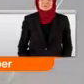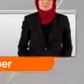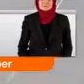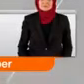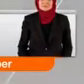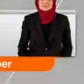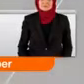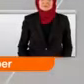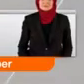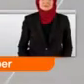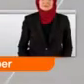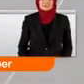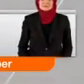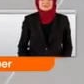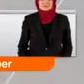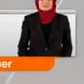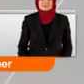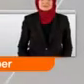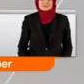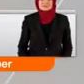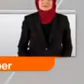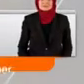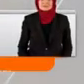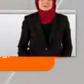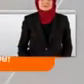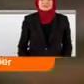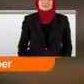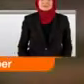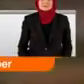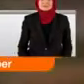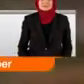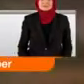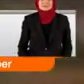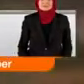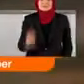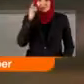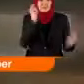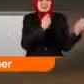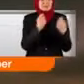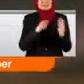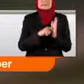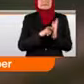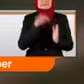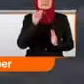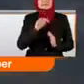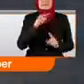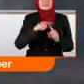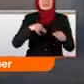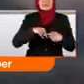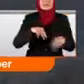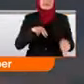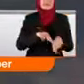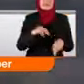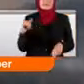uçakta Türk Hava Kurumu'nun şu uçakları varmış dedim niye öyle söylüyorsun polimin adı Türk Hava Kurumu'nun uçakları